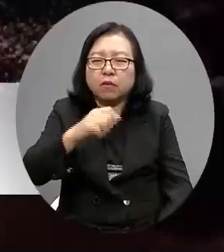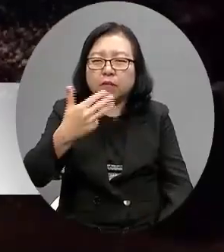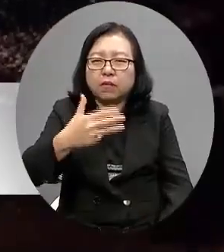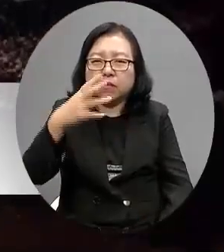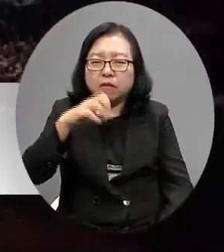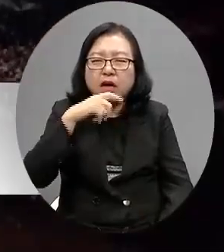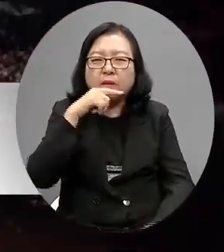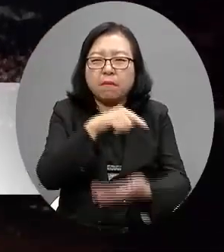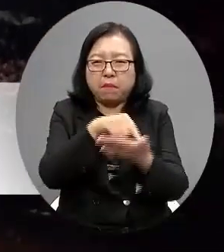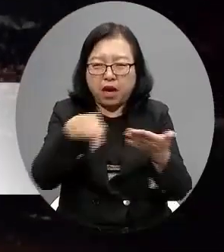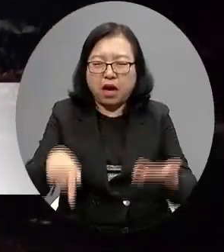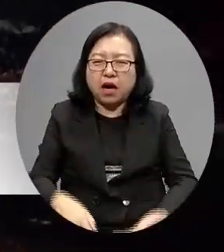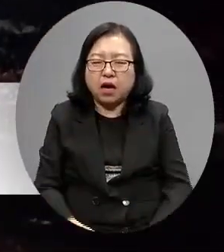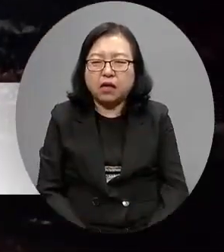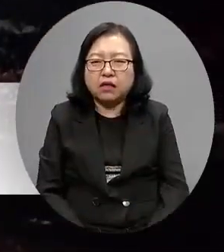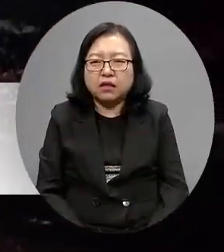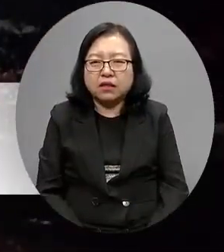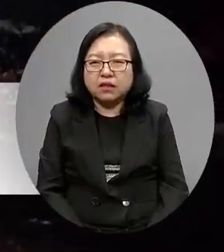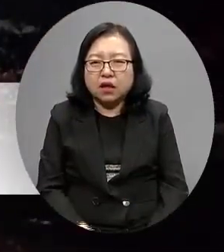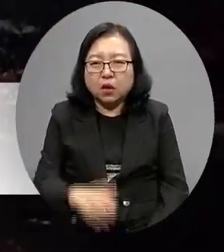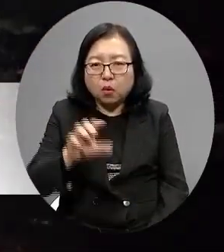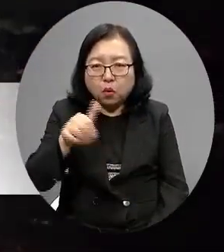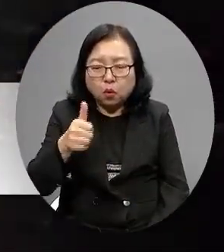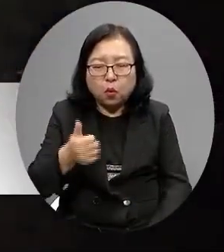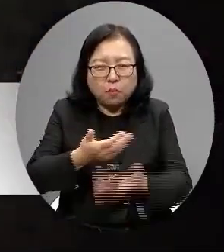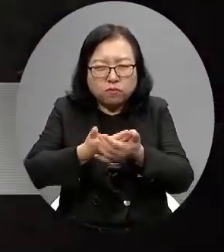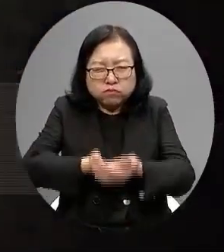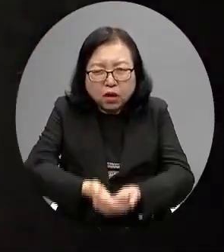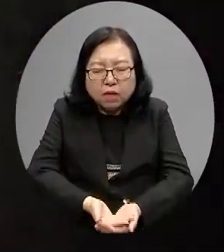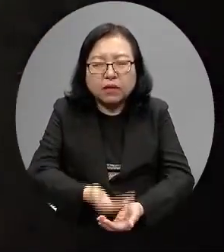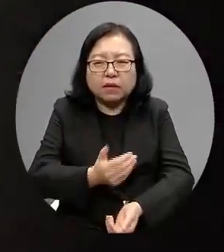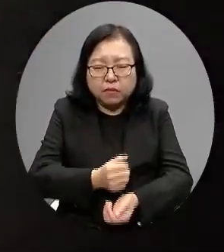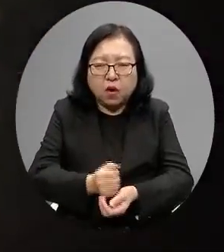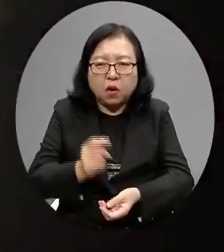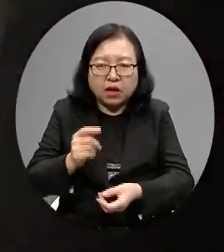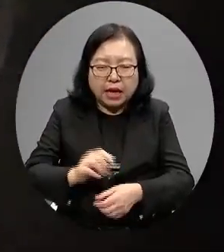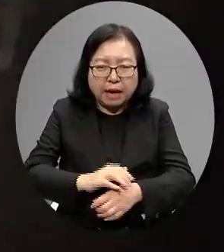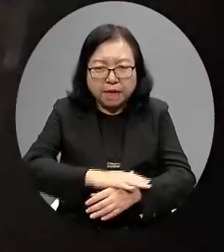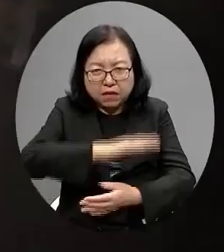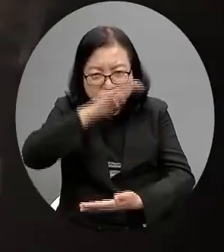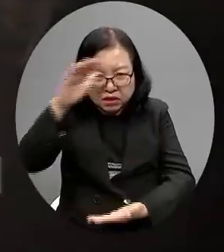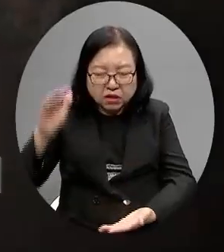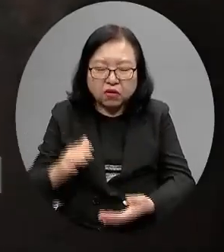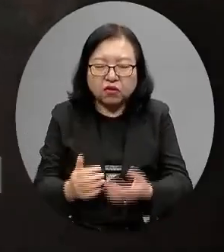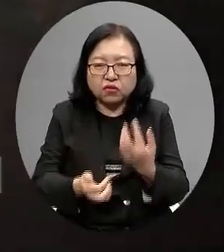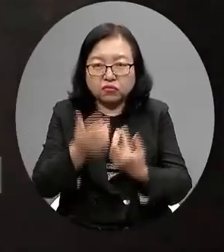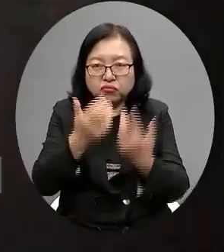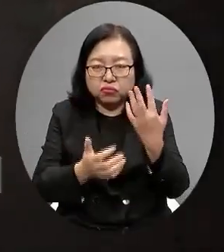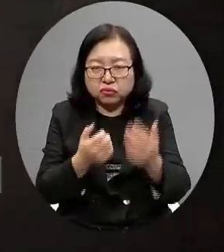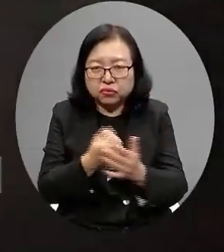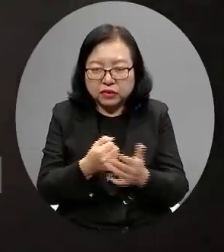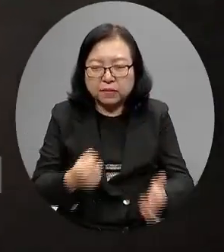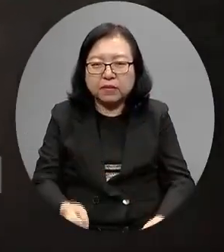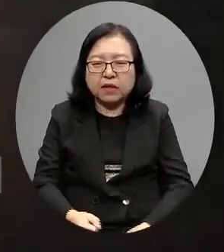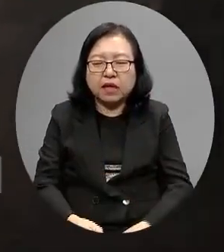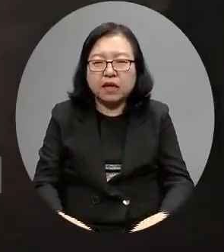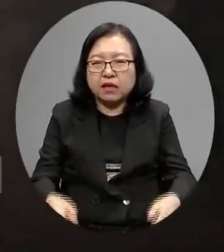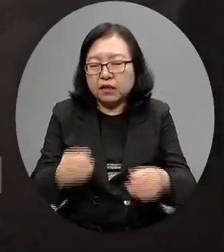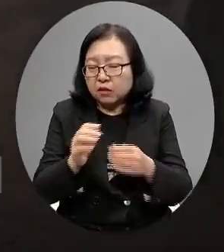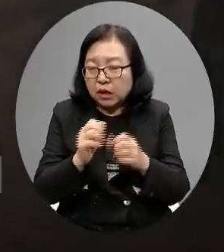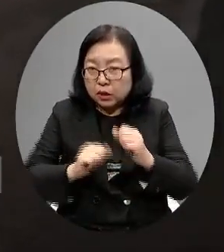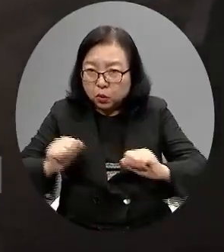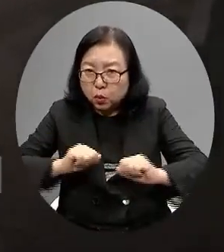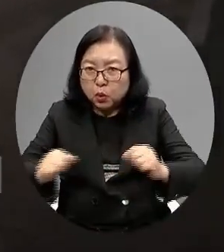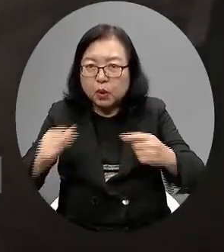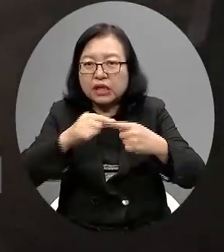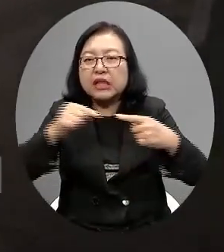재산 피해가났습니다 500톤의 폐기물 더위에 불이 번지면서 소방서 전체 인력이 투입되는 대응 1단계가